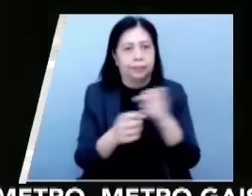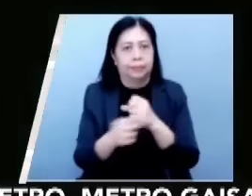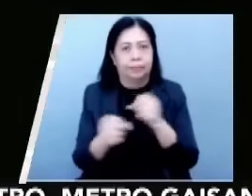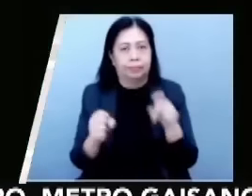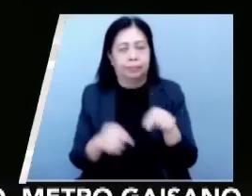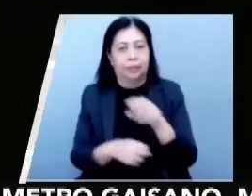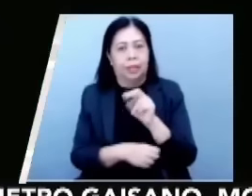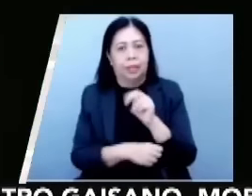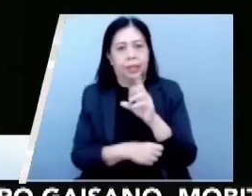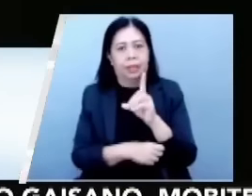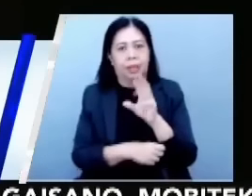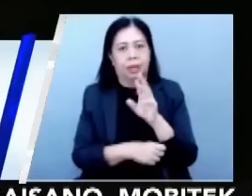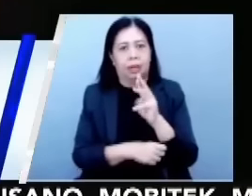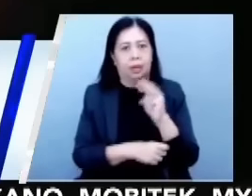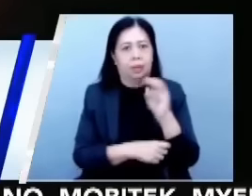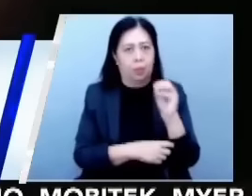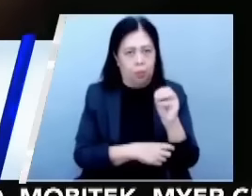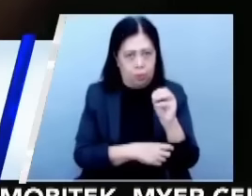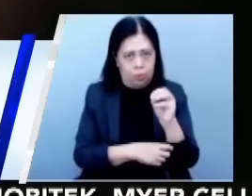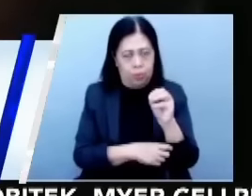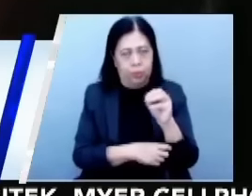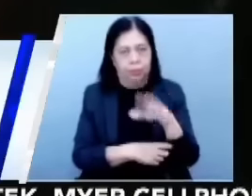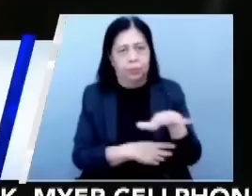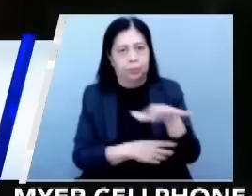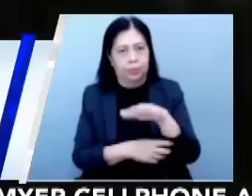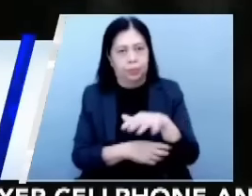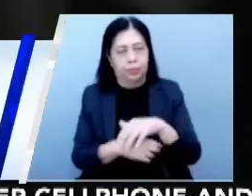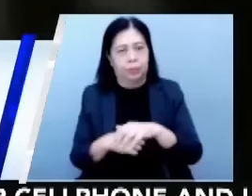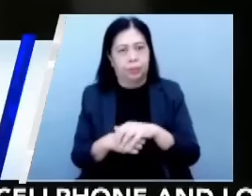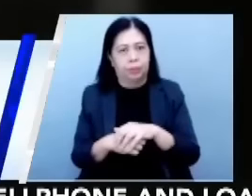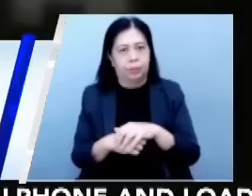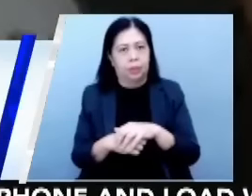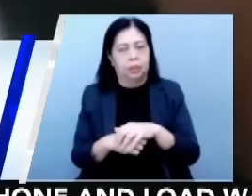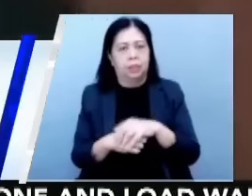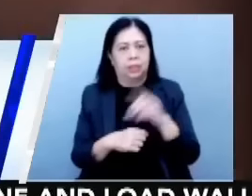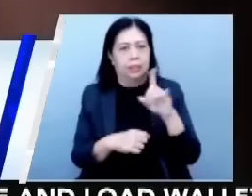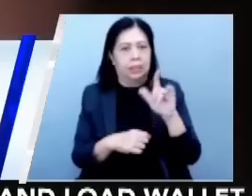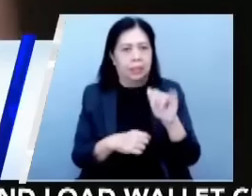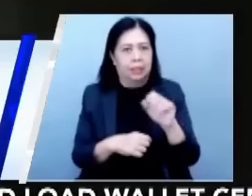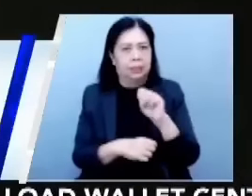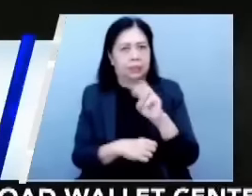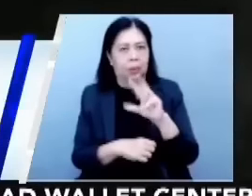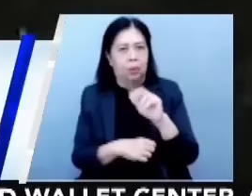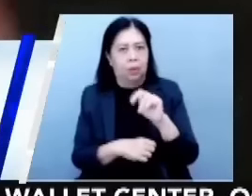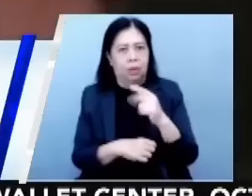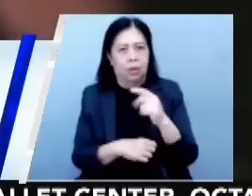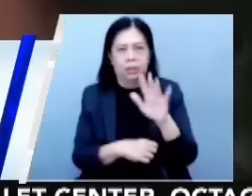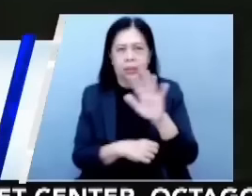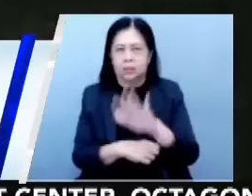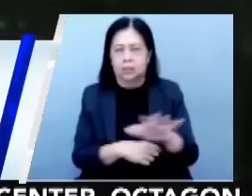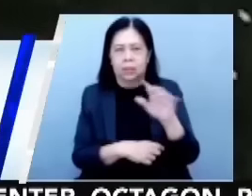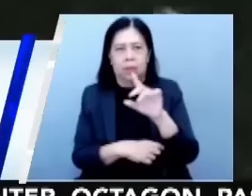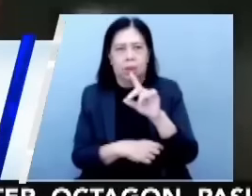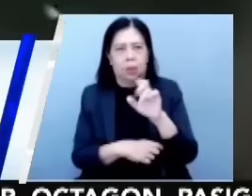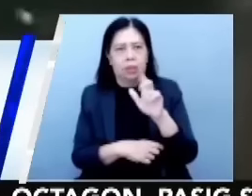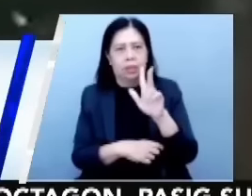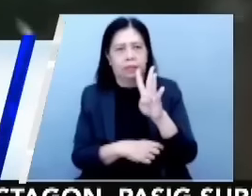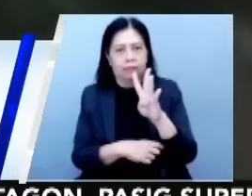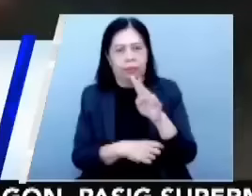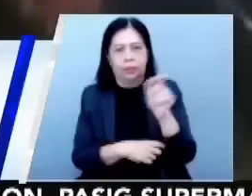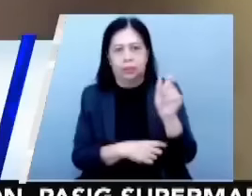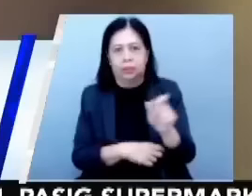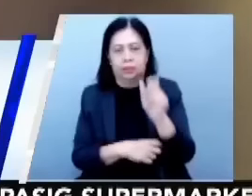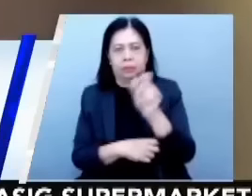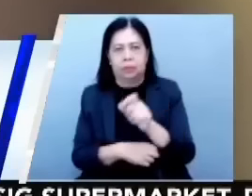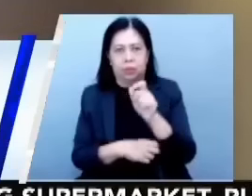Mawab sa barangay poblasyon, Andili at Sawangan. Nasa 38 na pamilya o 143 na individual ang inilika sa barangay